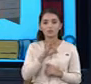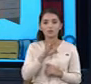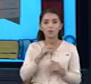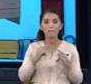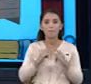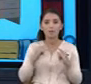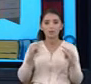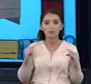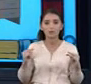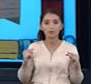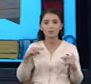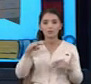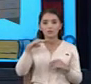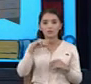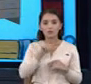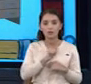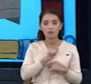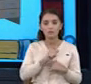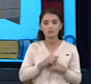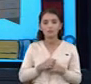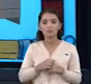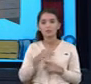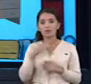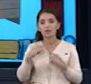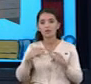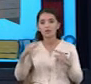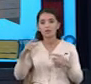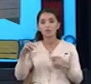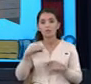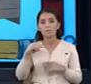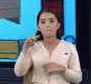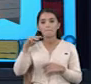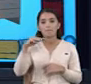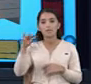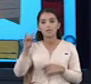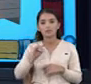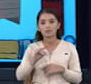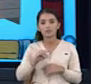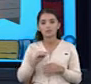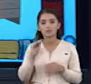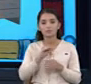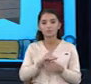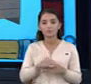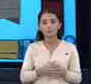Это парта. Когда много, это парты.